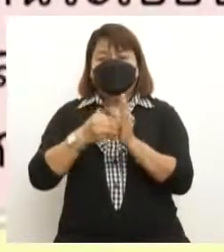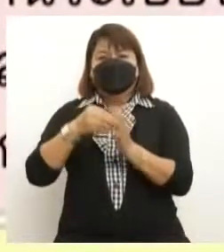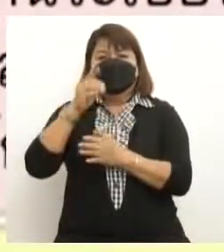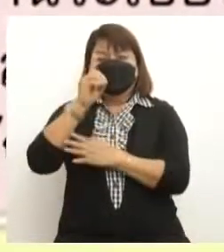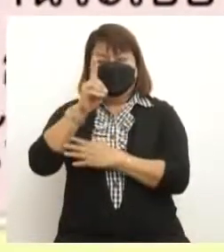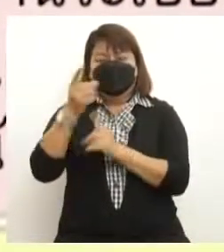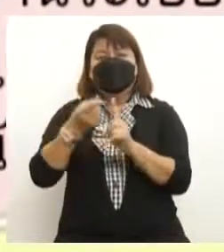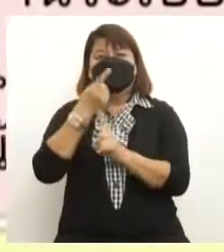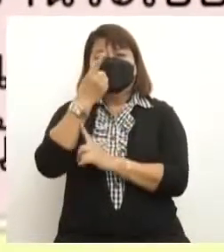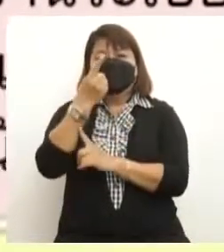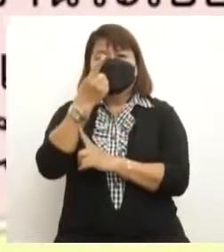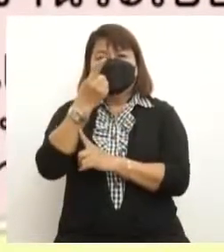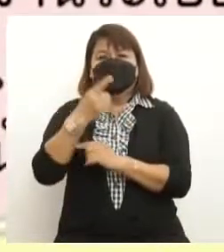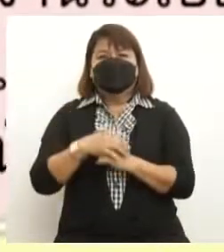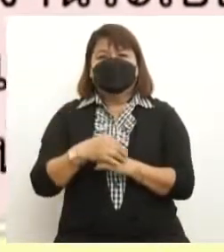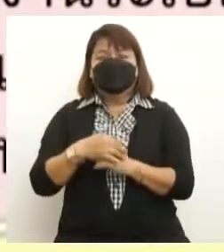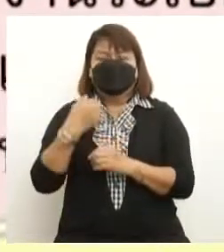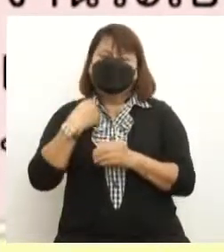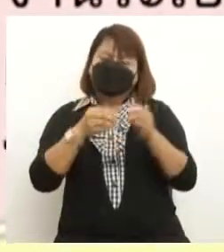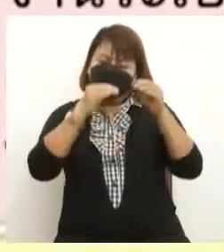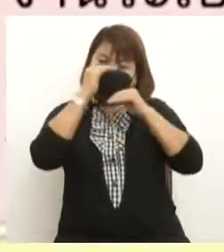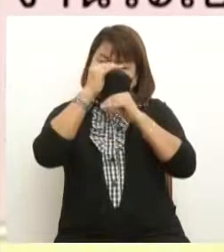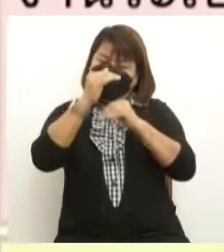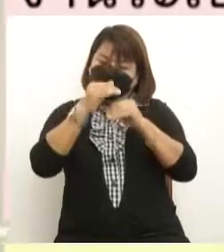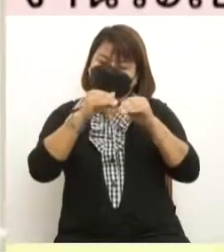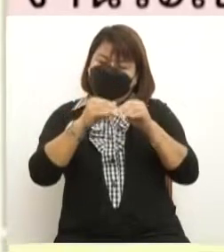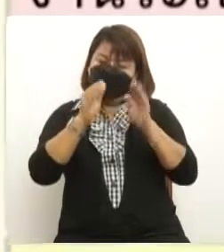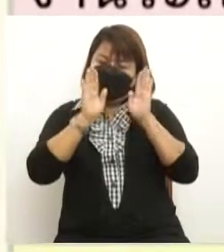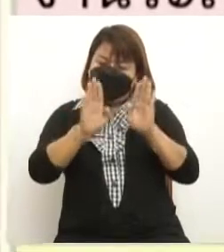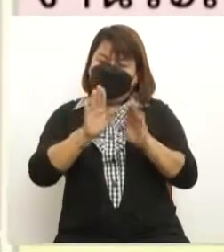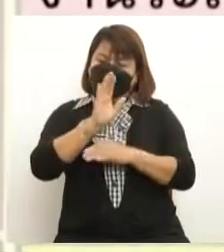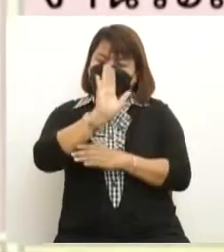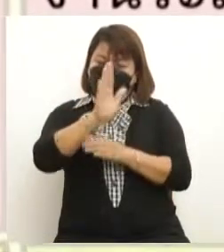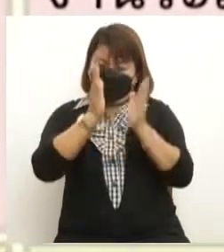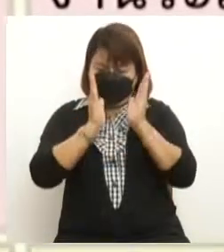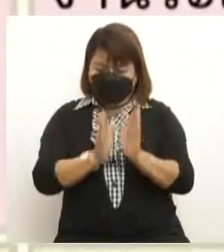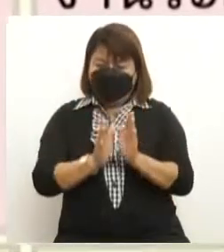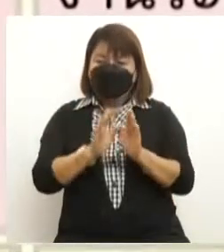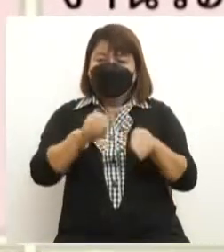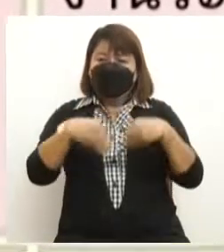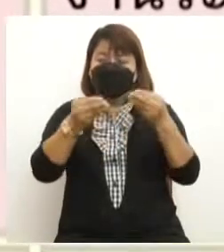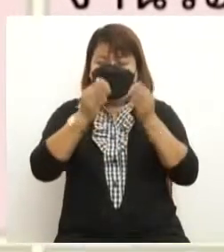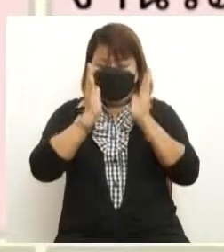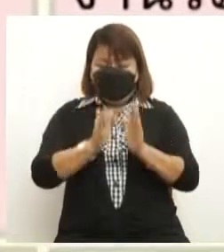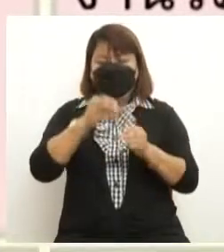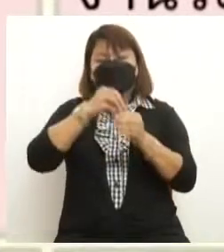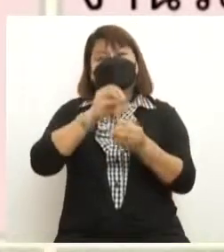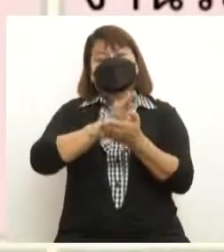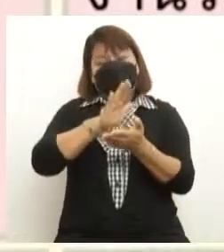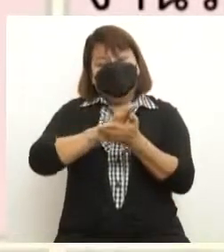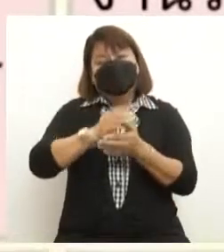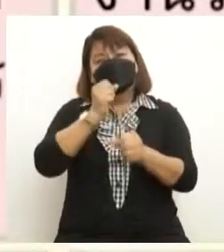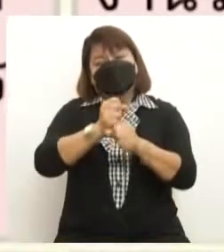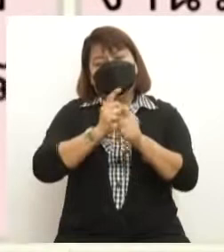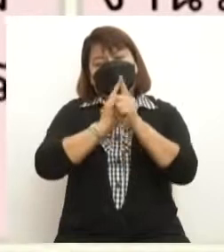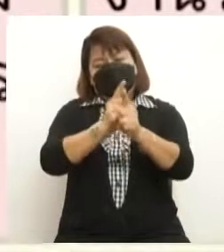กคือ discipline การกำหนดมาตรการและข้อบังคับในระดับบุคคลโดยมุ่งเน้นให้บุคลากรทุกท่านปฏิบัติตามมาตร